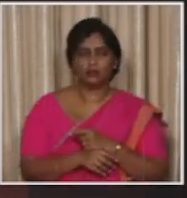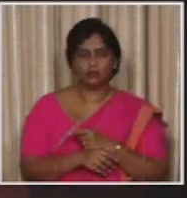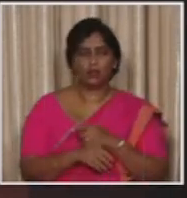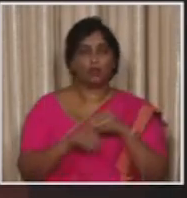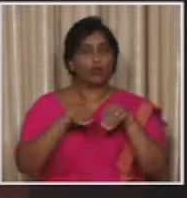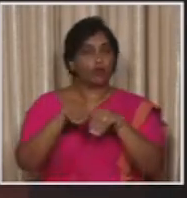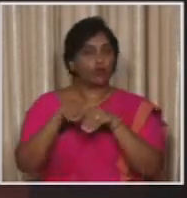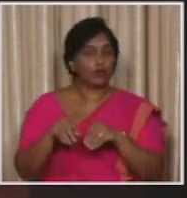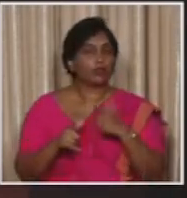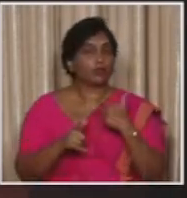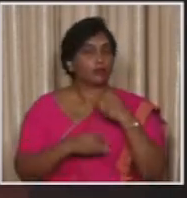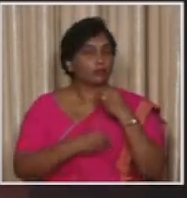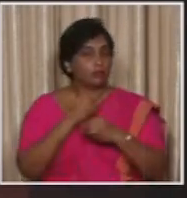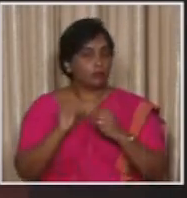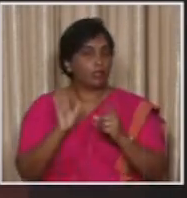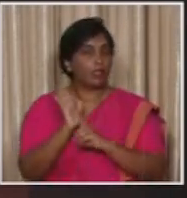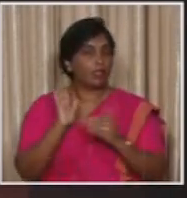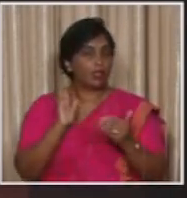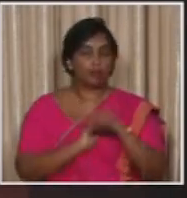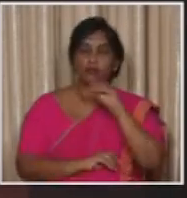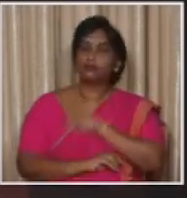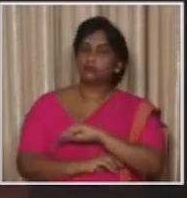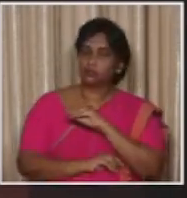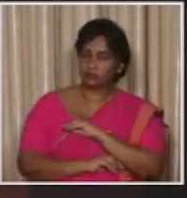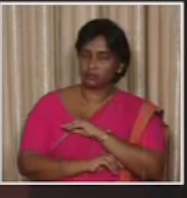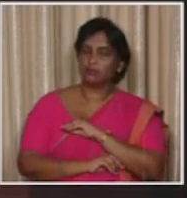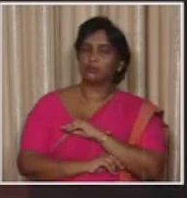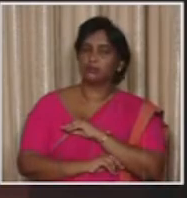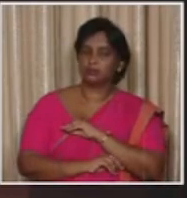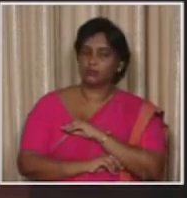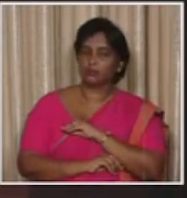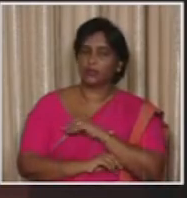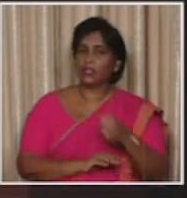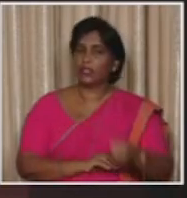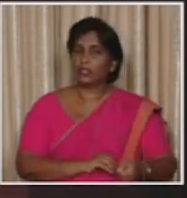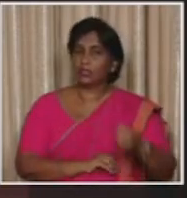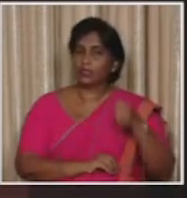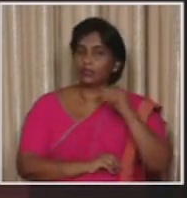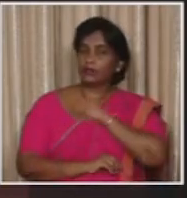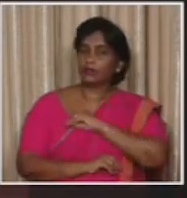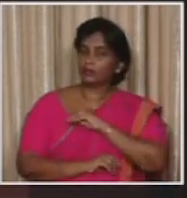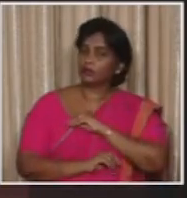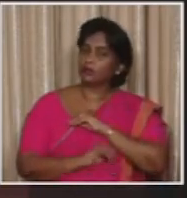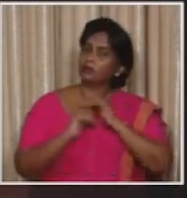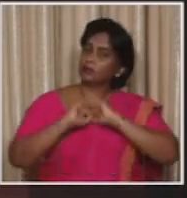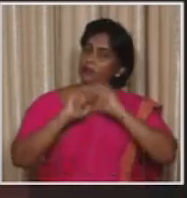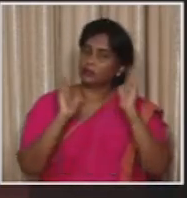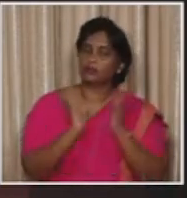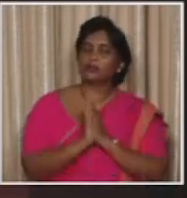ගොවියා, දීවරයා, කම්කරුවා, කුලීකරුවා ත්‍රීරෝද රථ රියදුරාගේ ඉඳලා